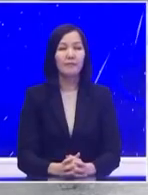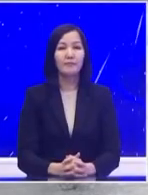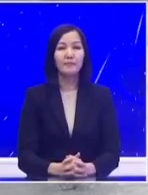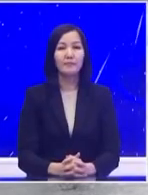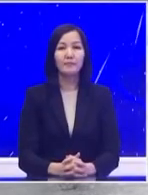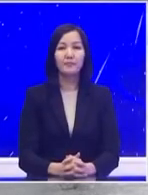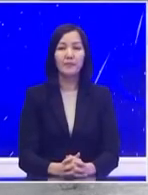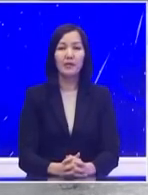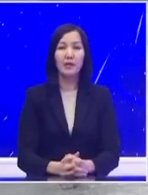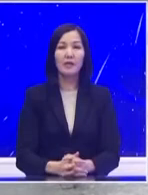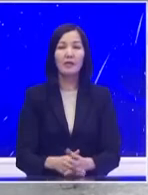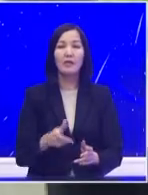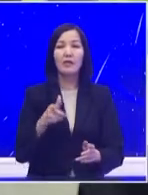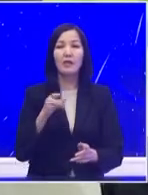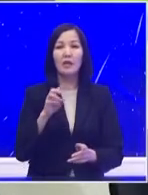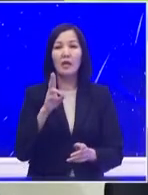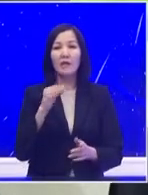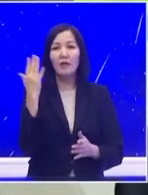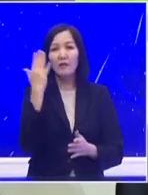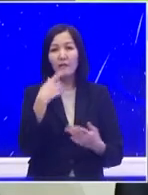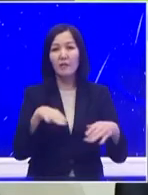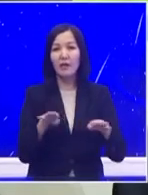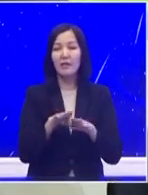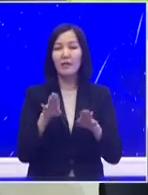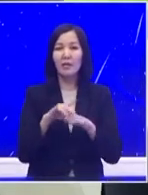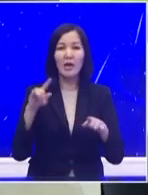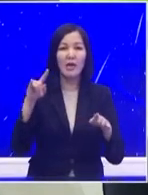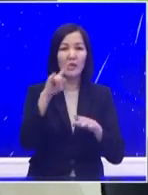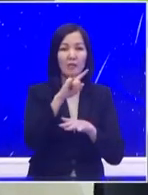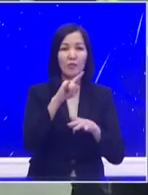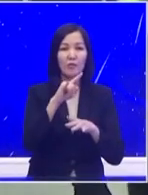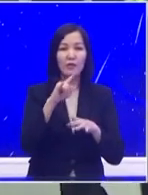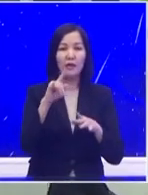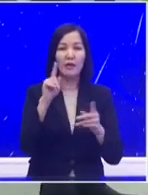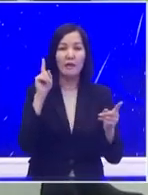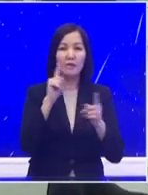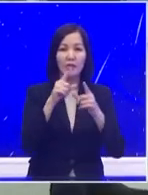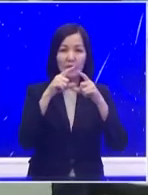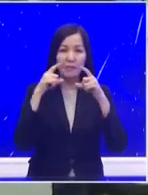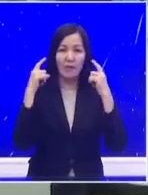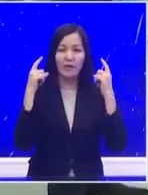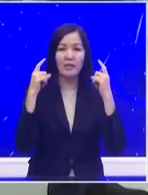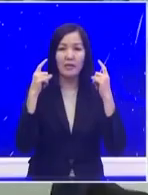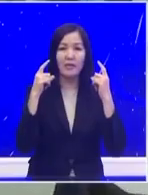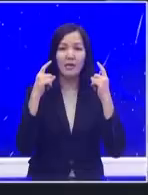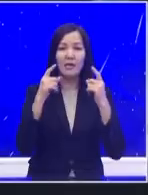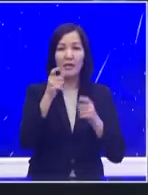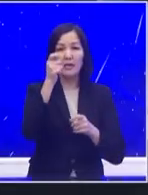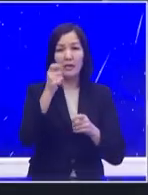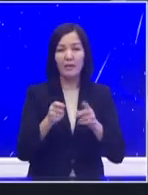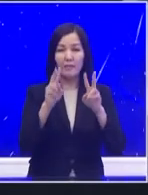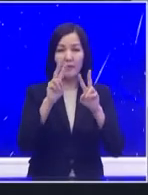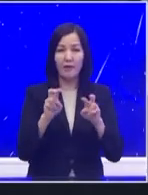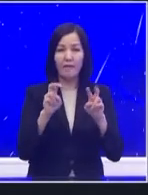не сценарий для голливудского фильма? Сейчас во всех аэропортах мира пассажиров встречают в масках, перчатках и с тепловизорами.